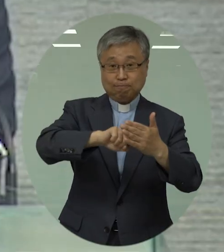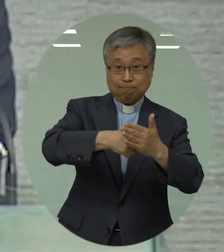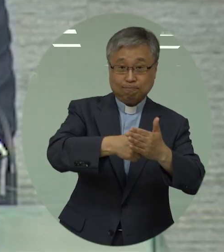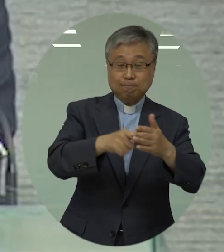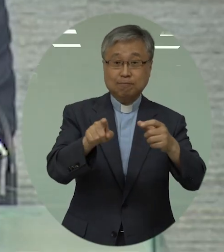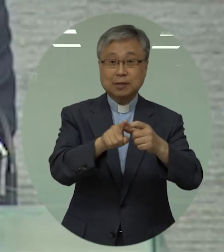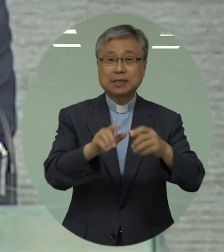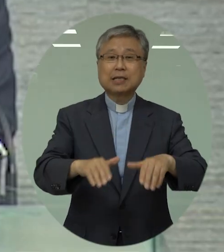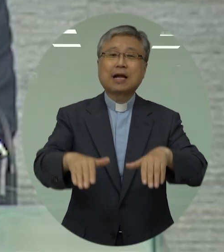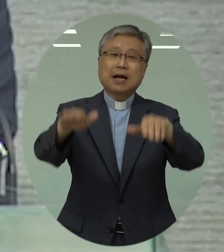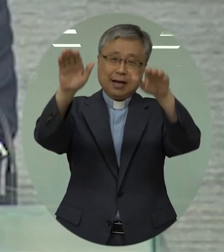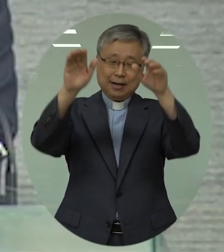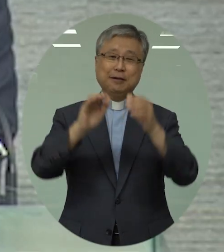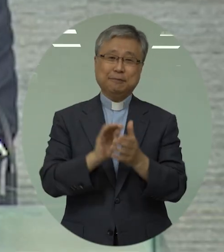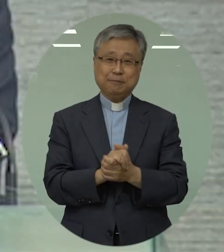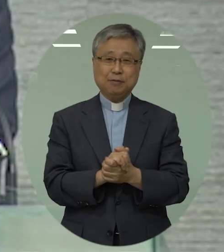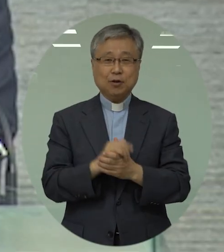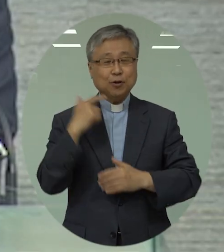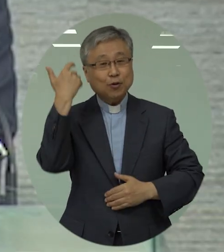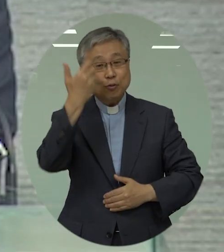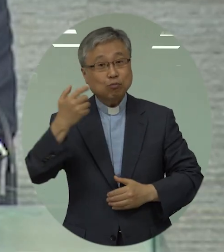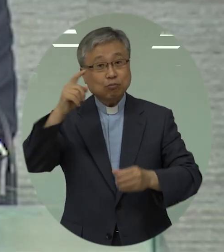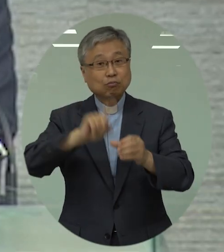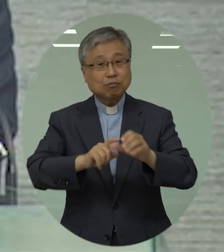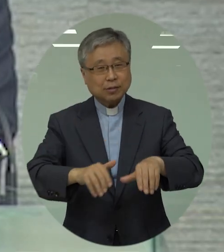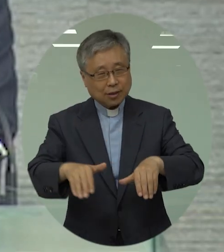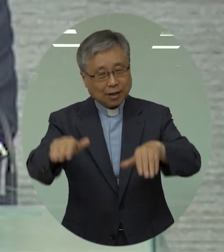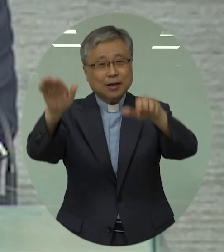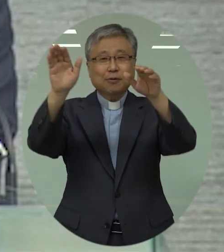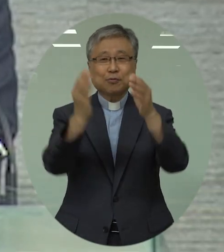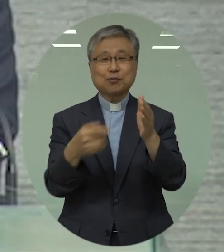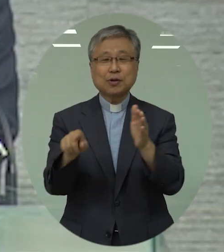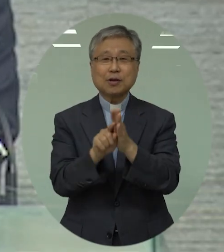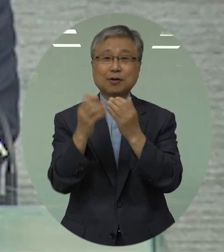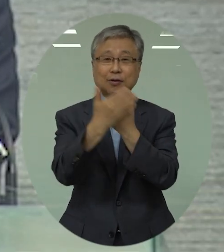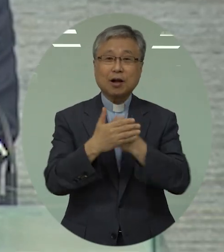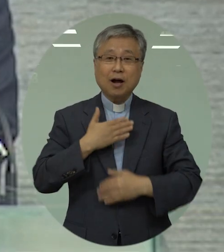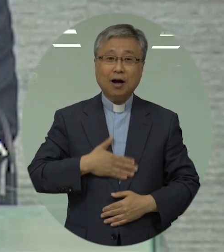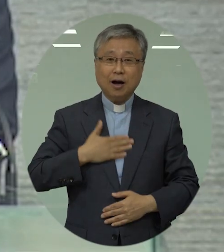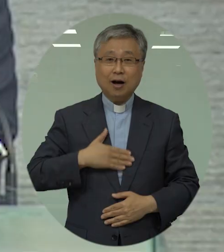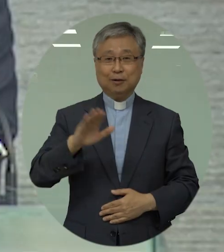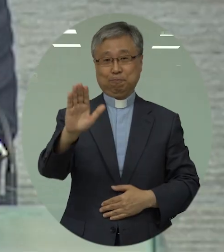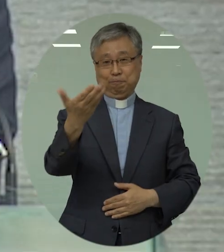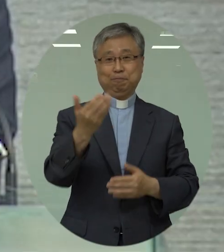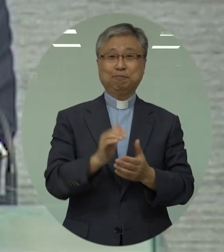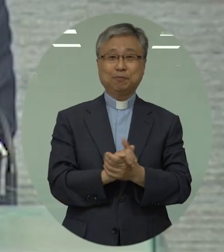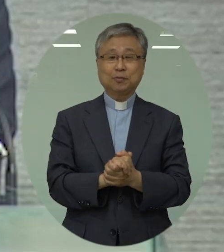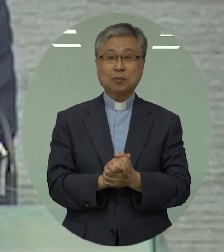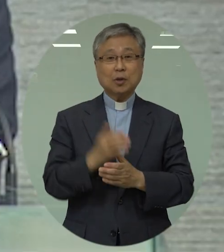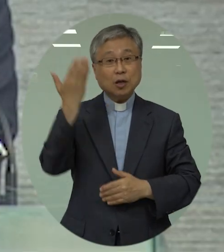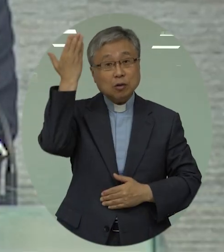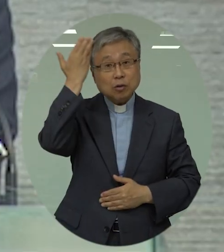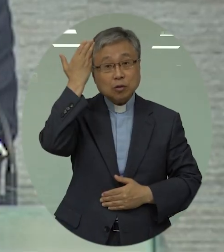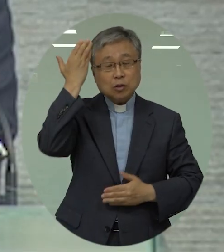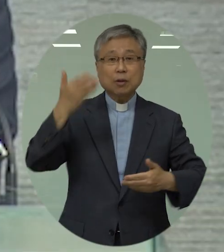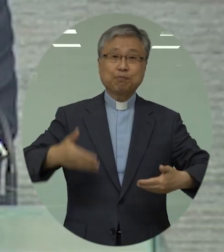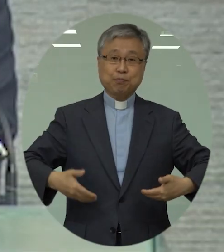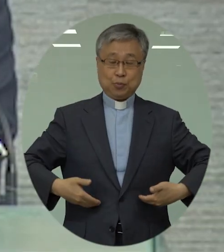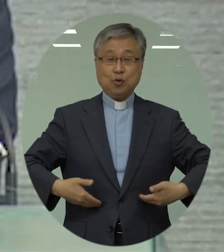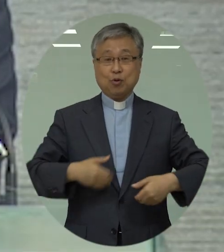자라. 근데 우리가 영적으로 자라가기 위해서는 은혜를 알아야 되고 또 지식이